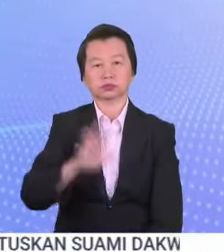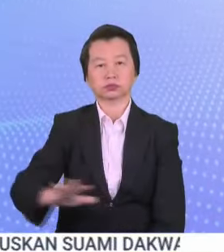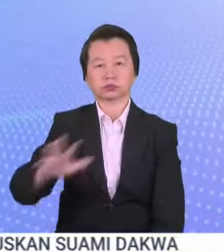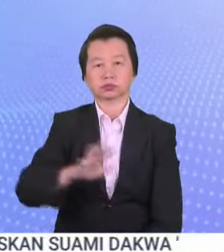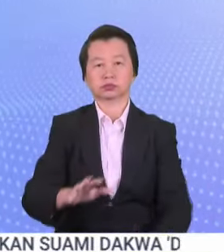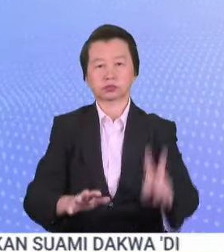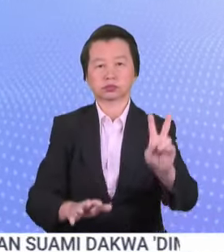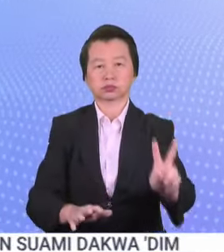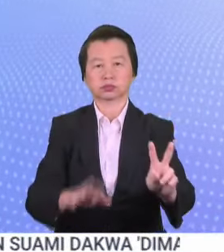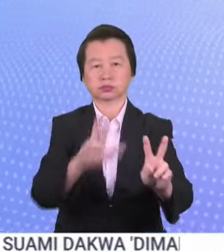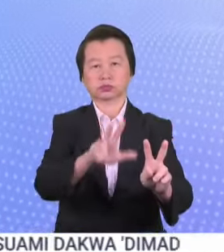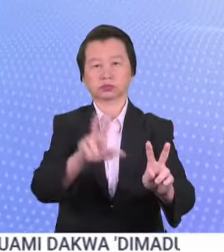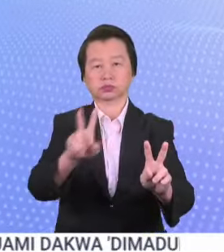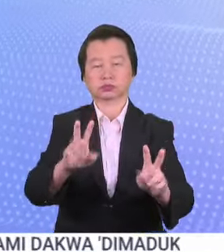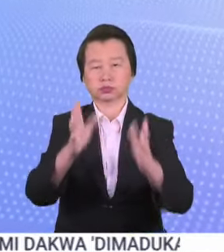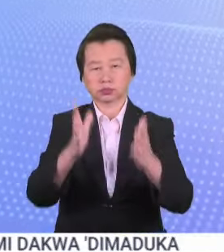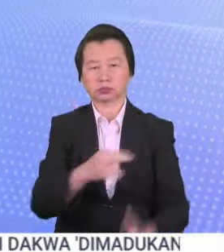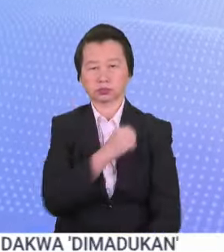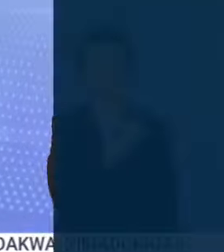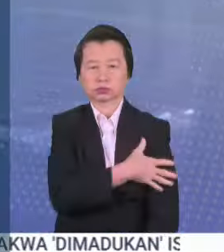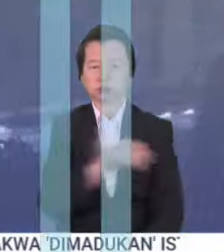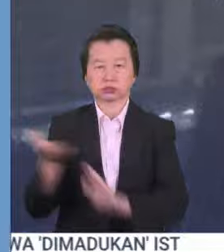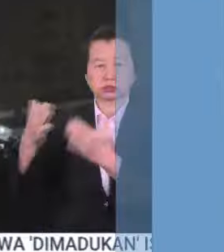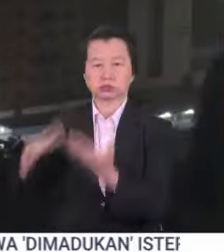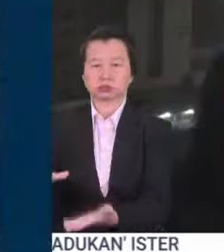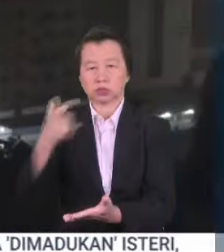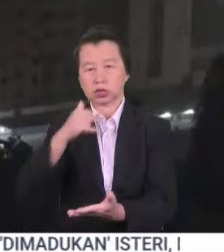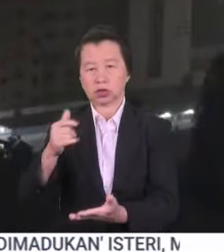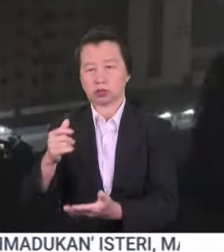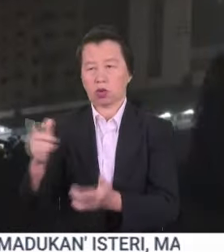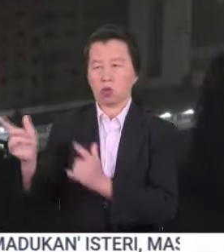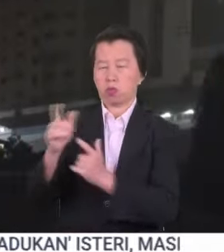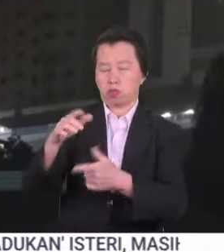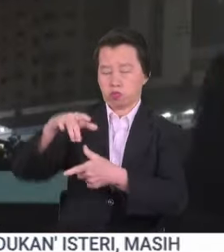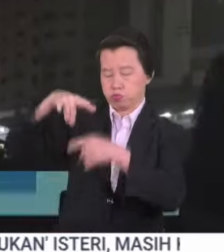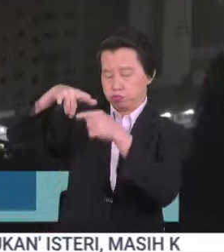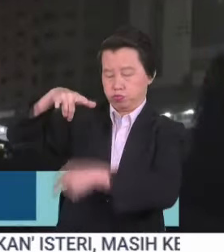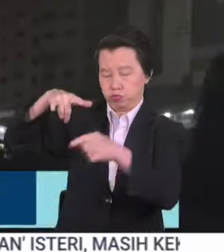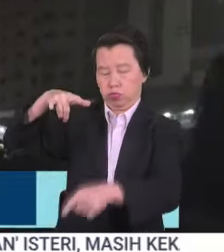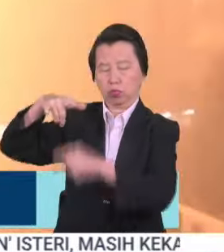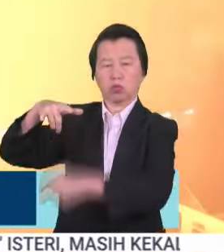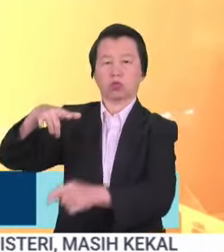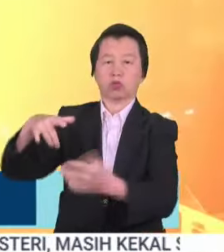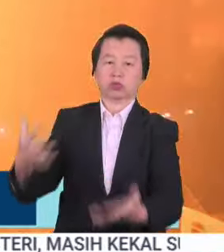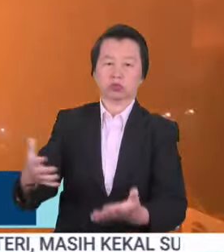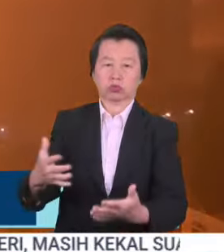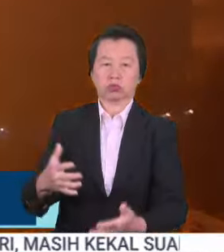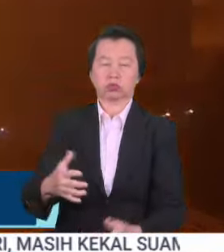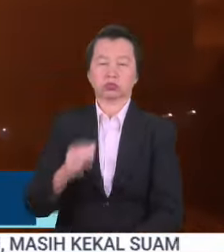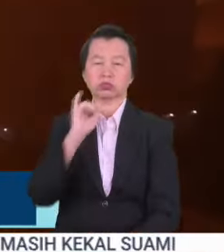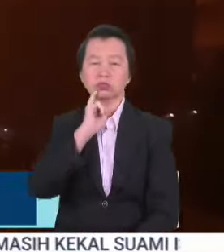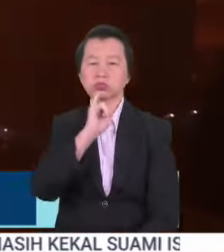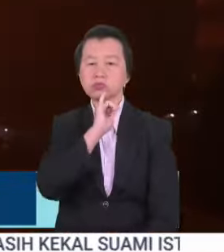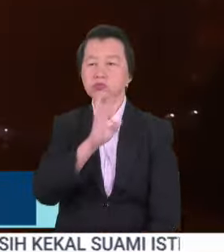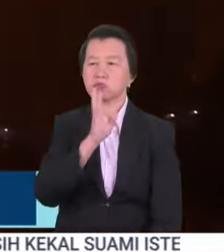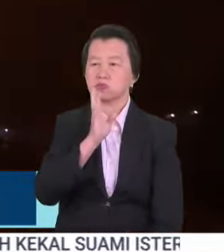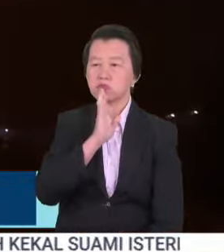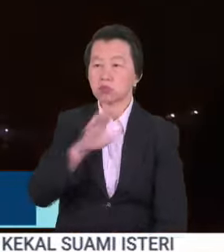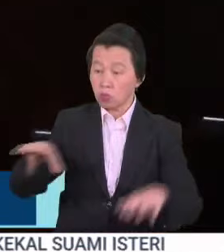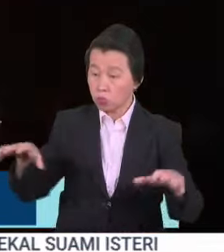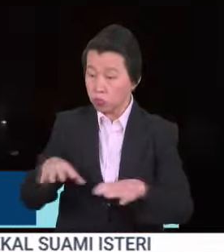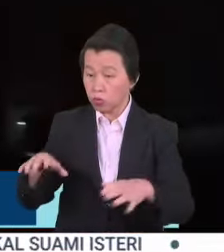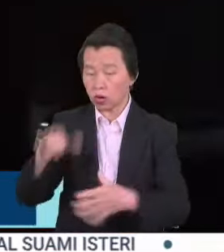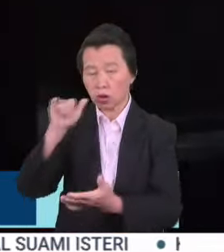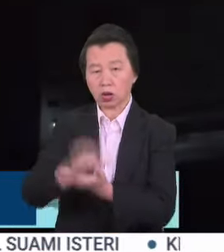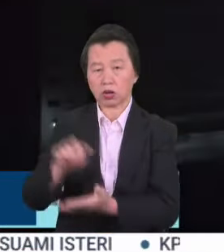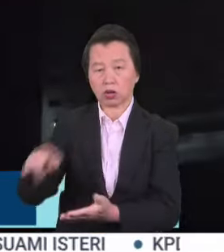Sekurang-kurangnya 232 rakyat Palestin terbunuh akibat serangan udara Zionis. Sumber tentera Israel mendakwa membuat serangan ke